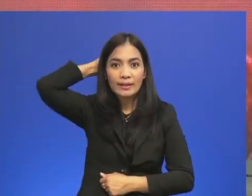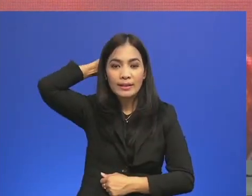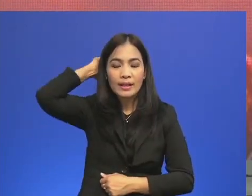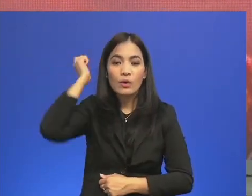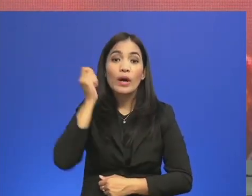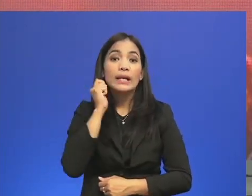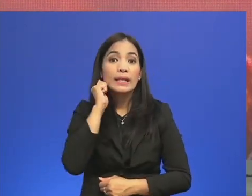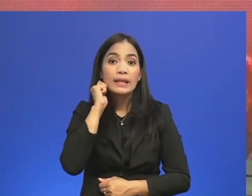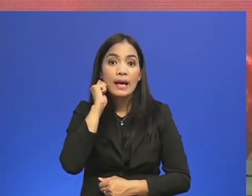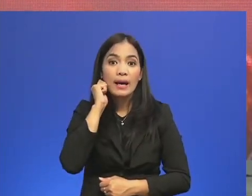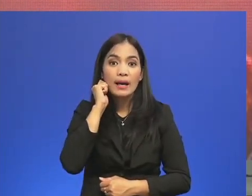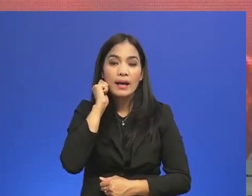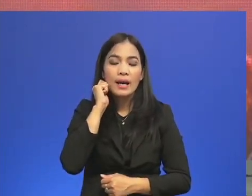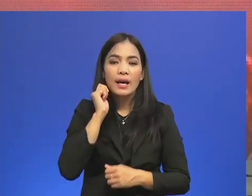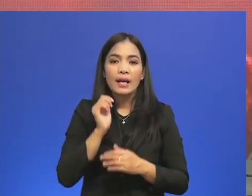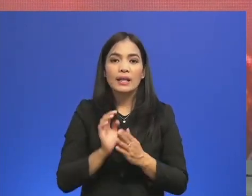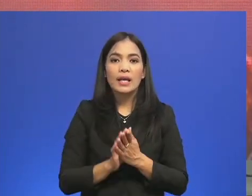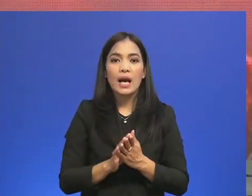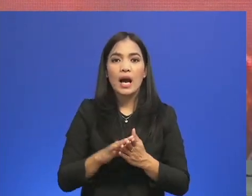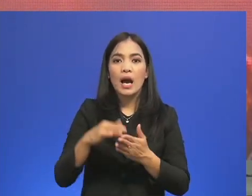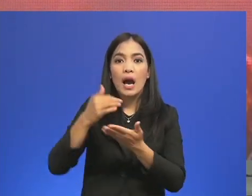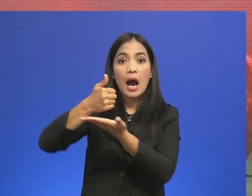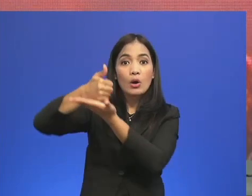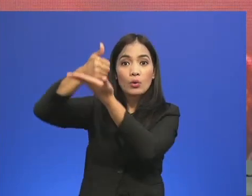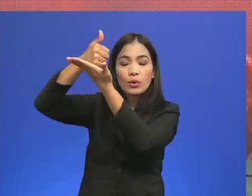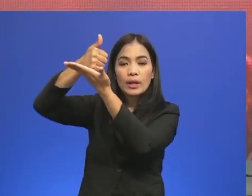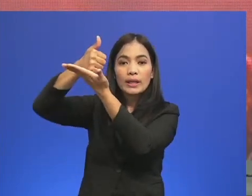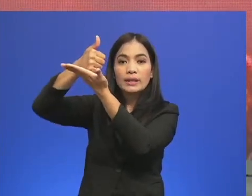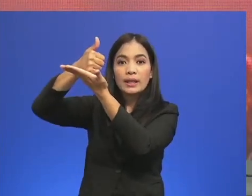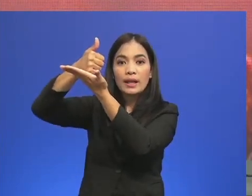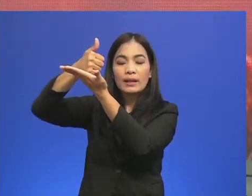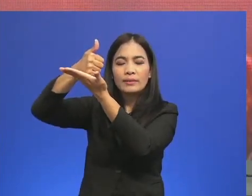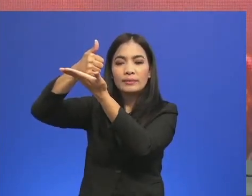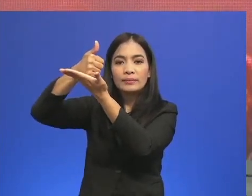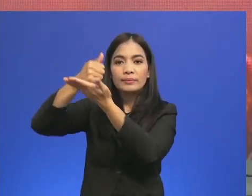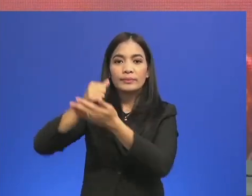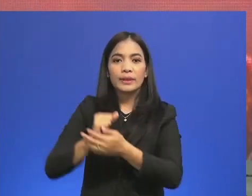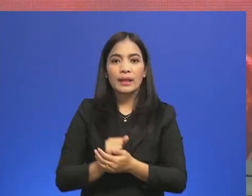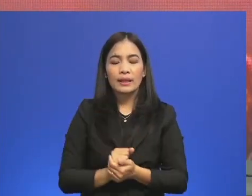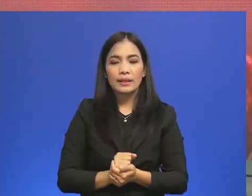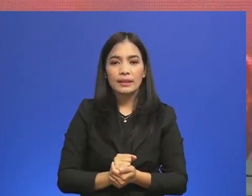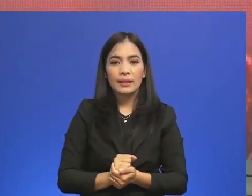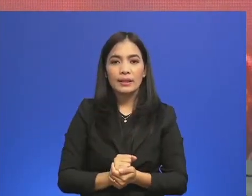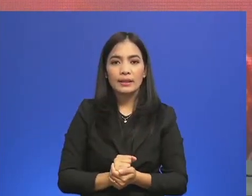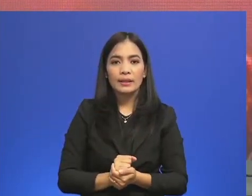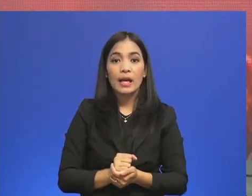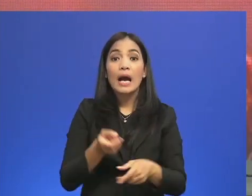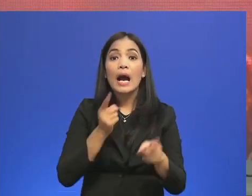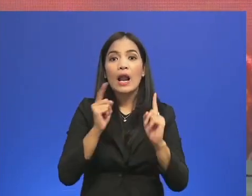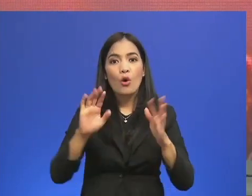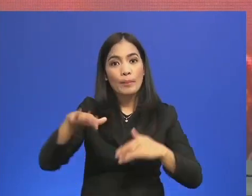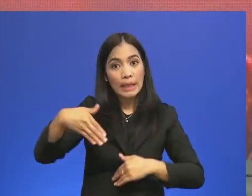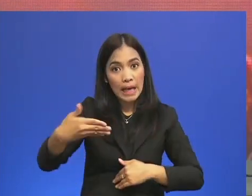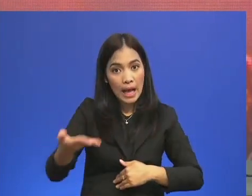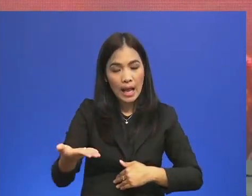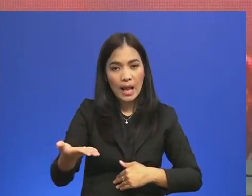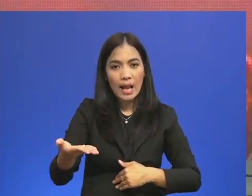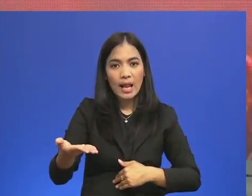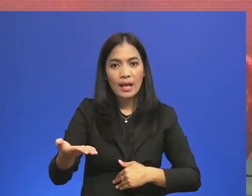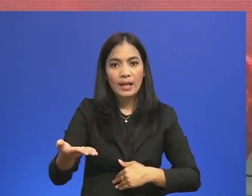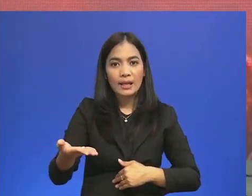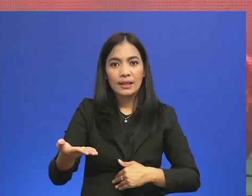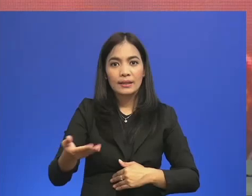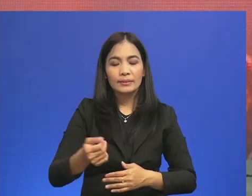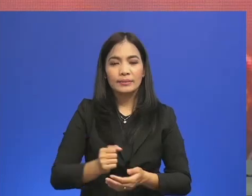wanita yang agung, yang jika nanti meninggal dunia,